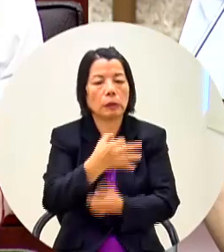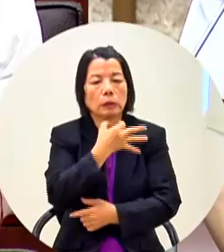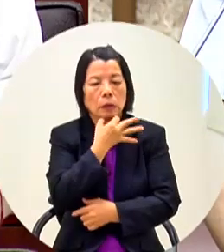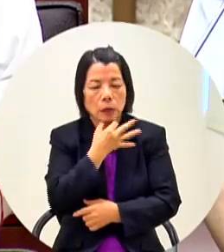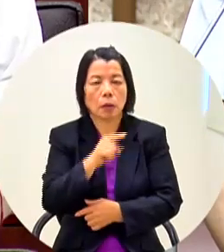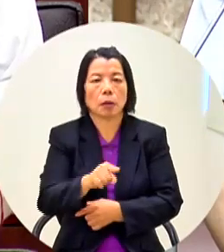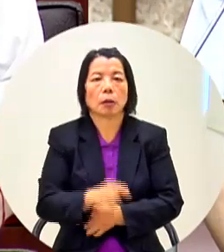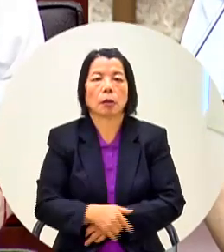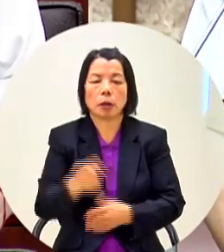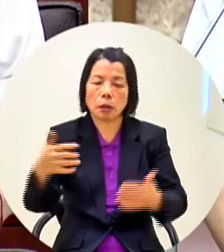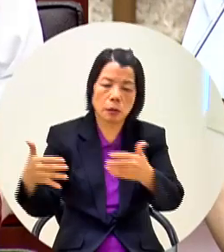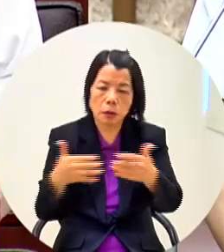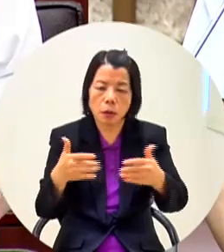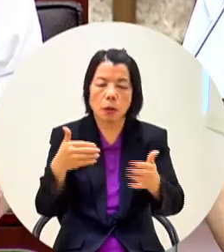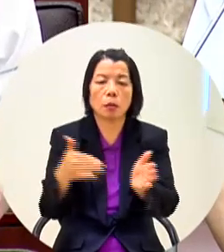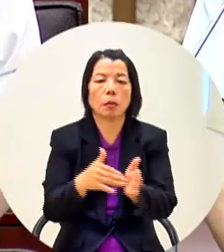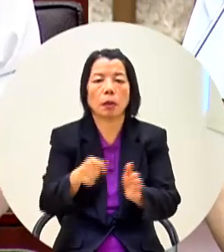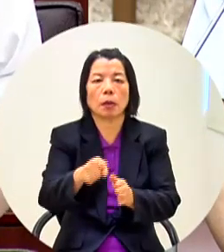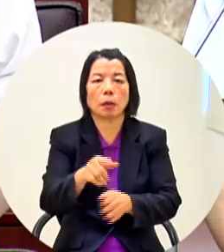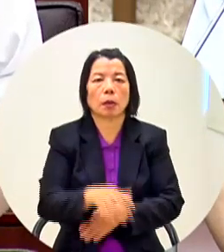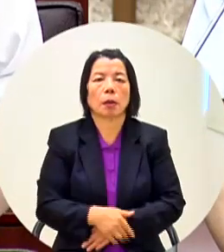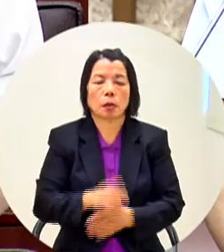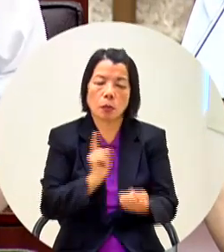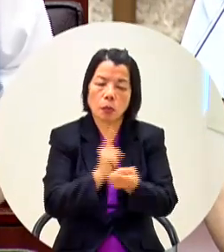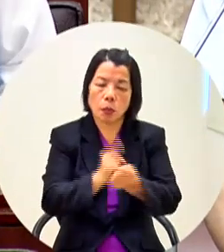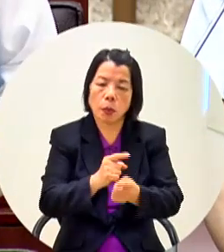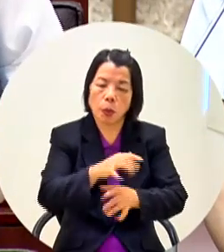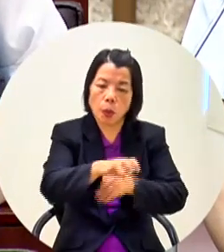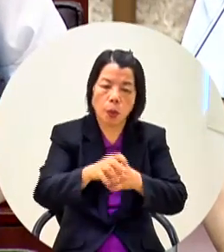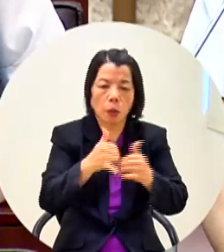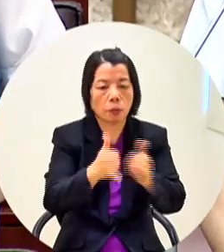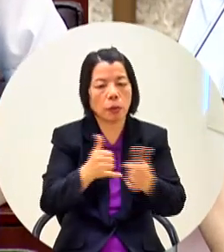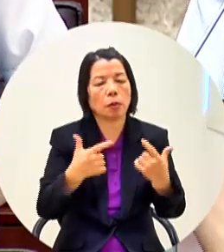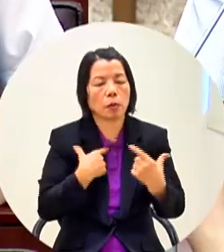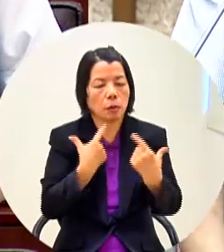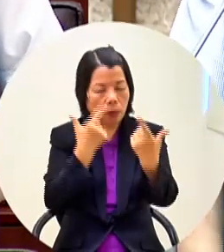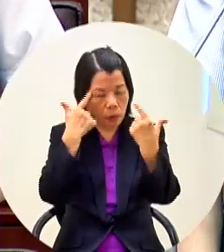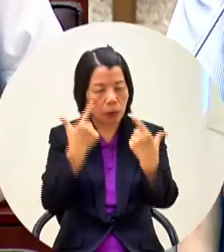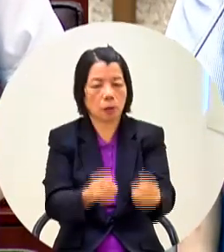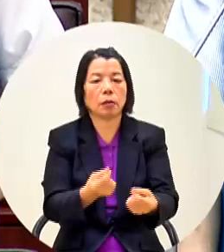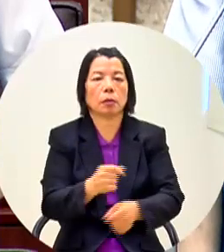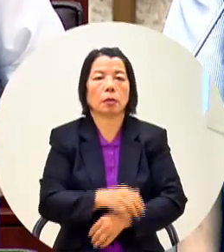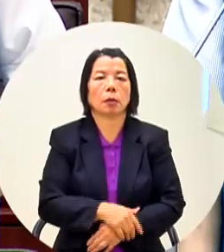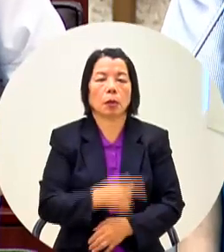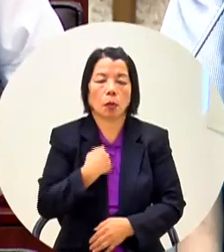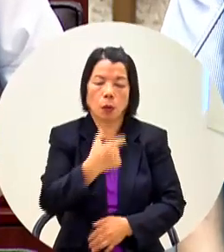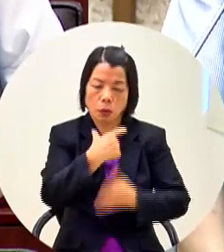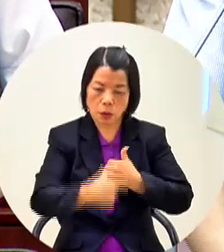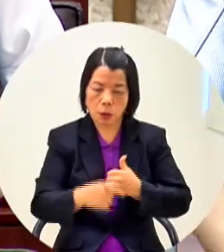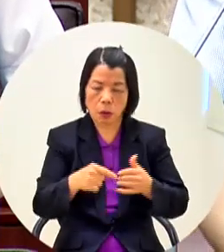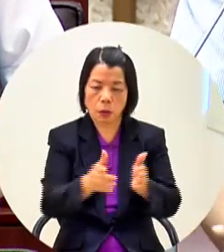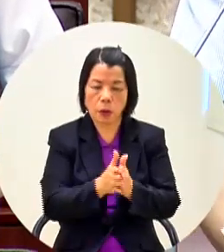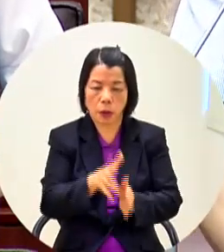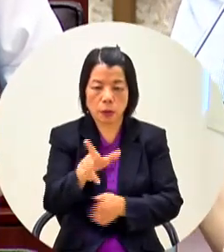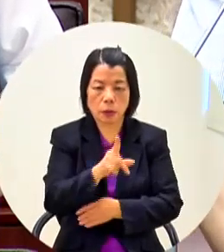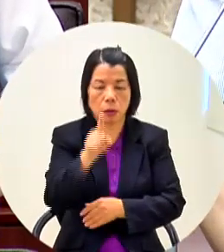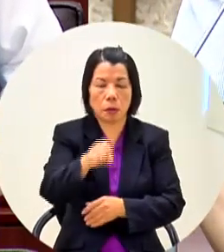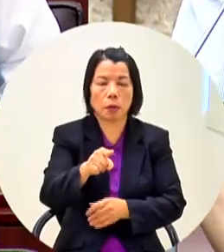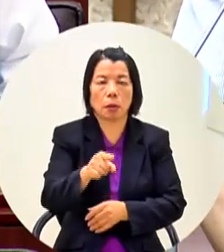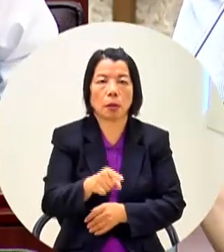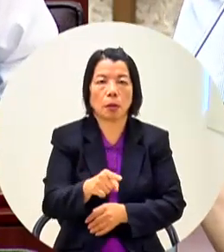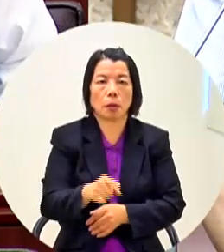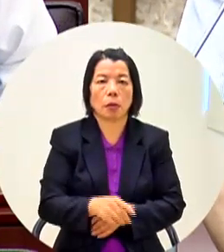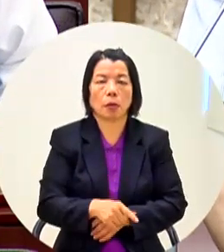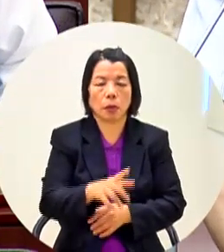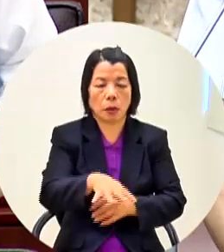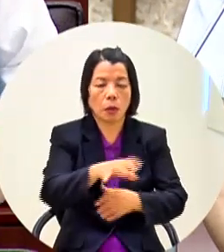我想我们心里面对农民的关切都是一样的。我们也希望，我个人，我们也会透过农业局的向中央农委会来